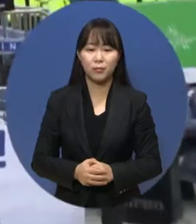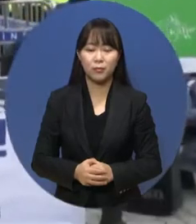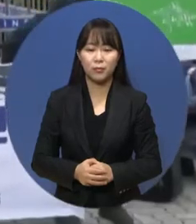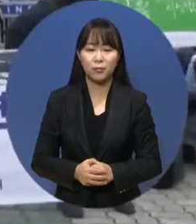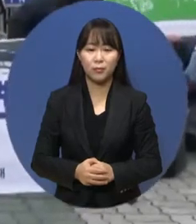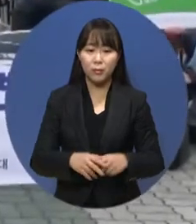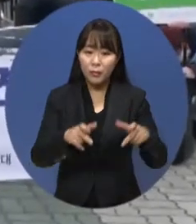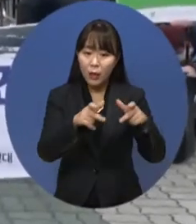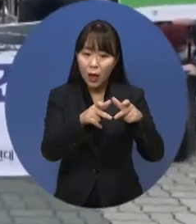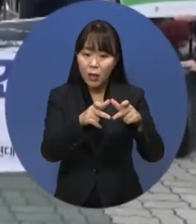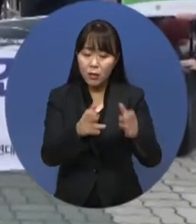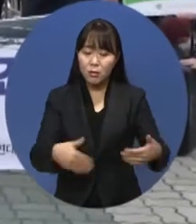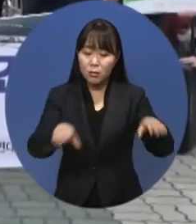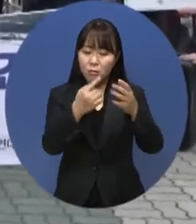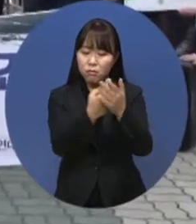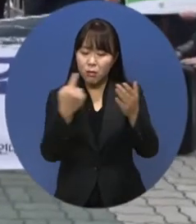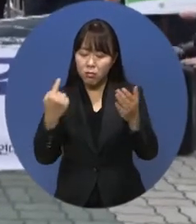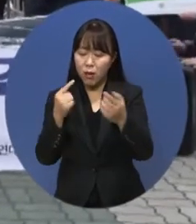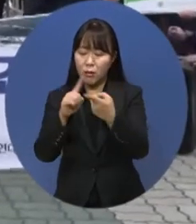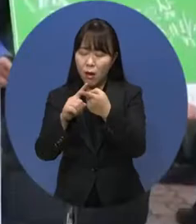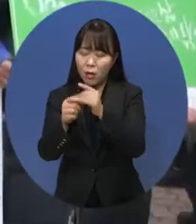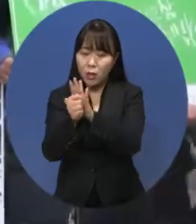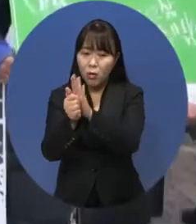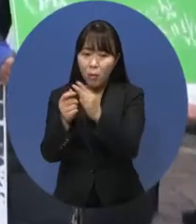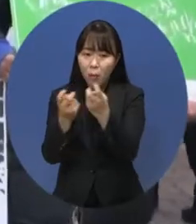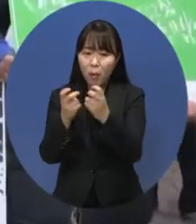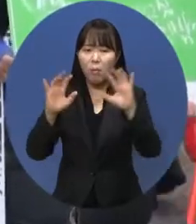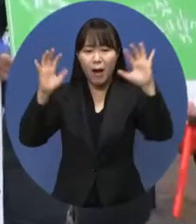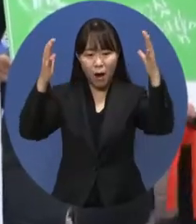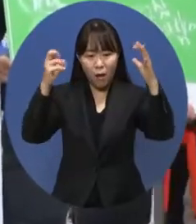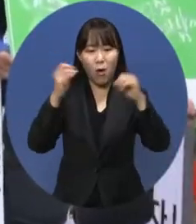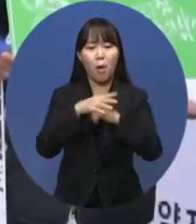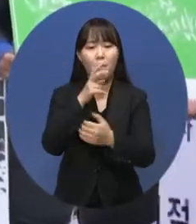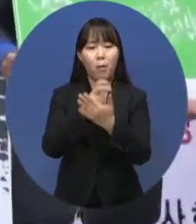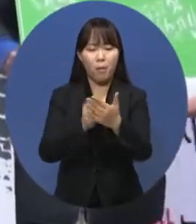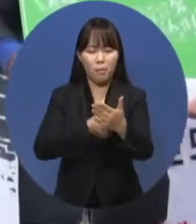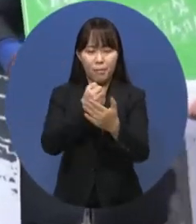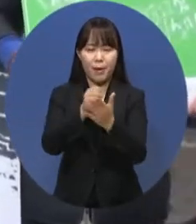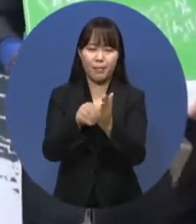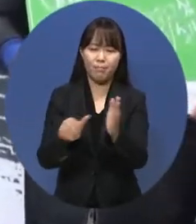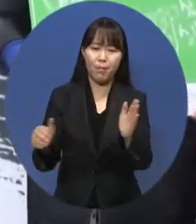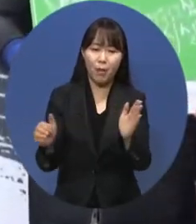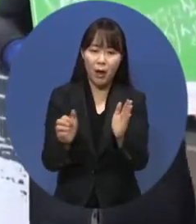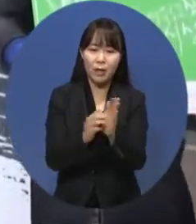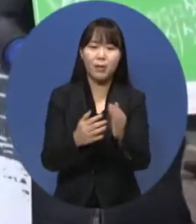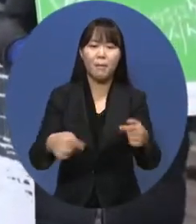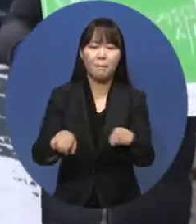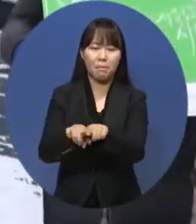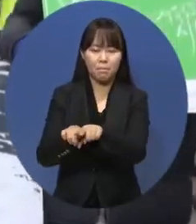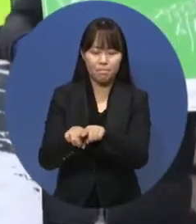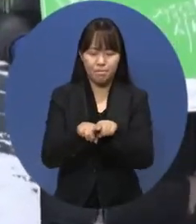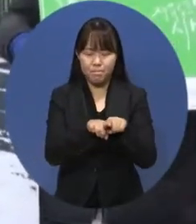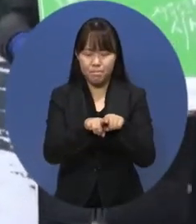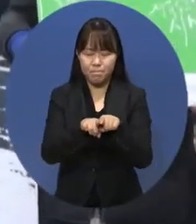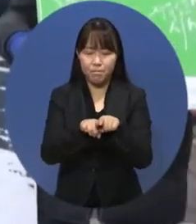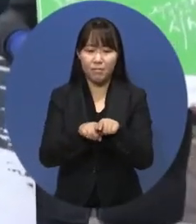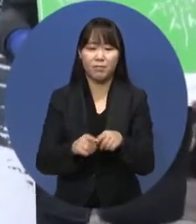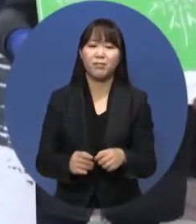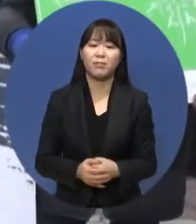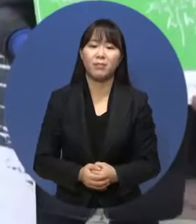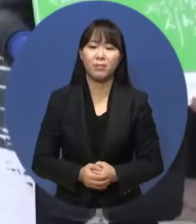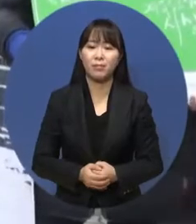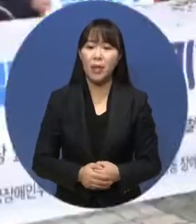잔 일들은 탓이 설치 업 더 파리를 화나고 도비 지칠 즈음 될 때까지 합계 하긴 오타 지냈습니다